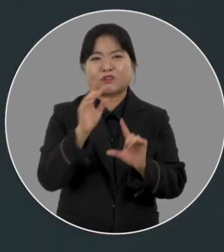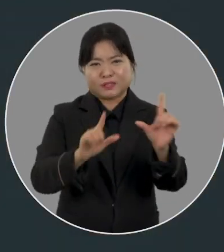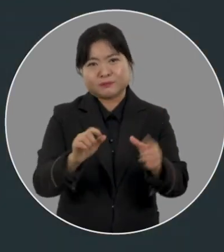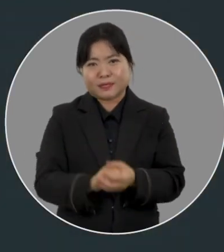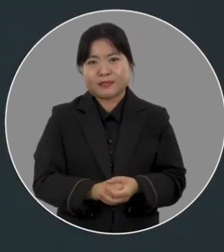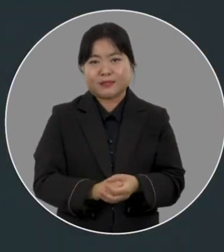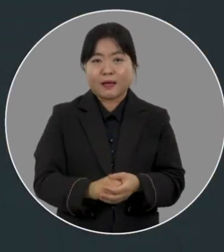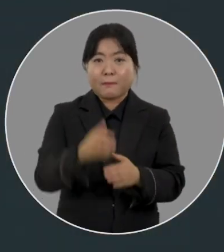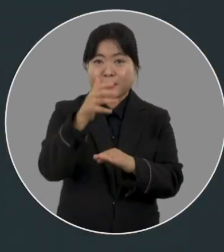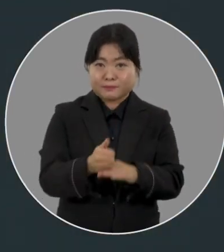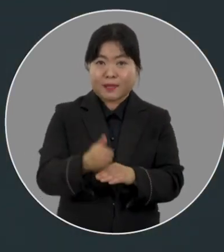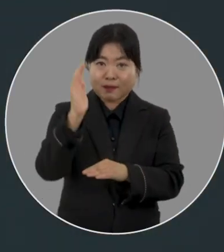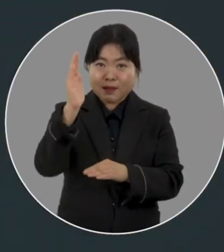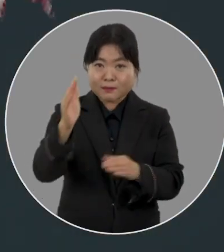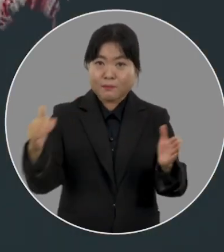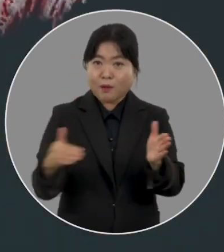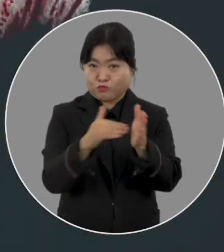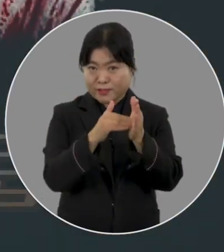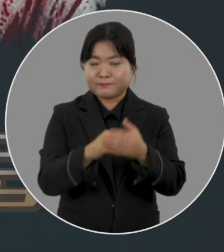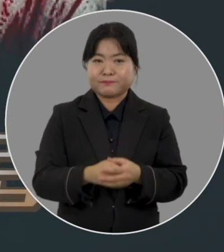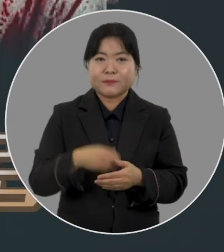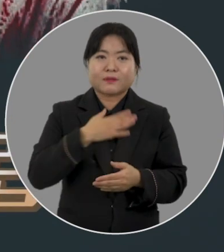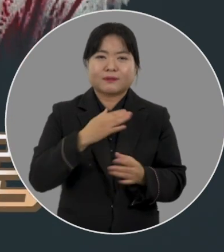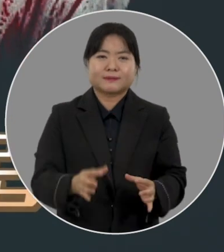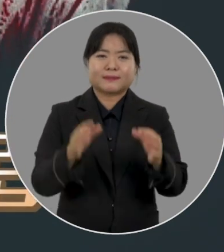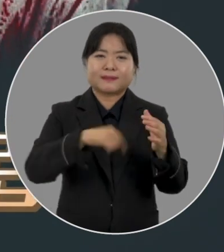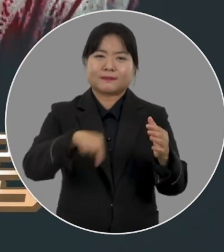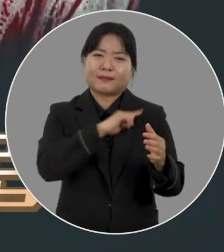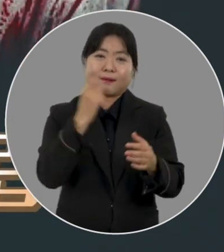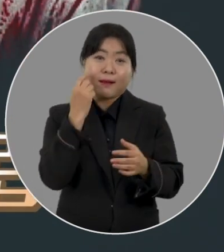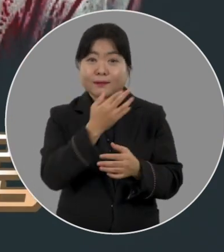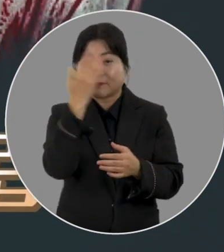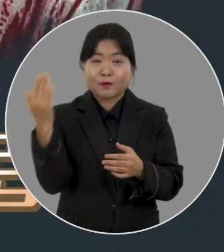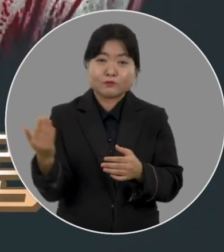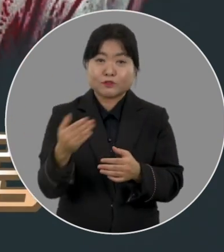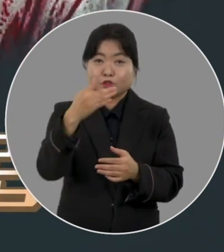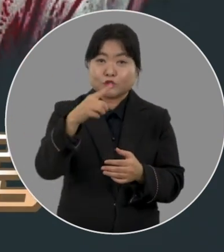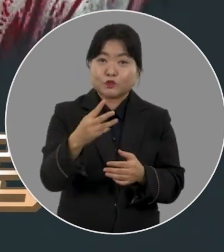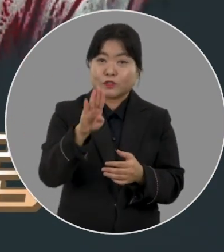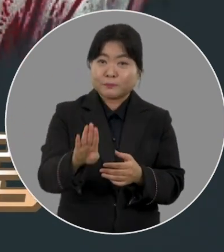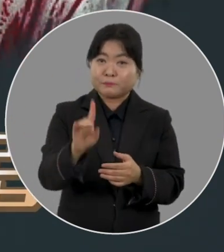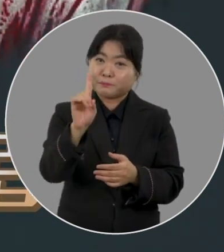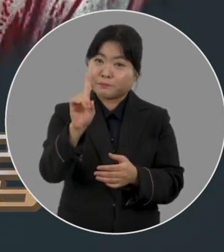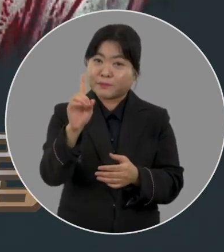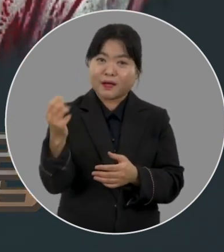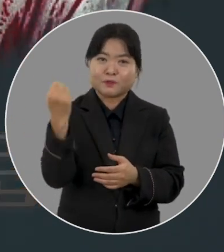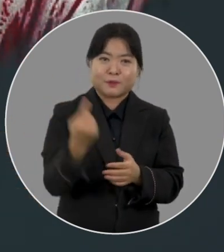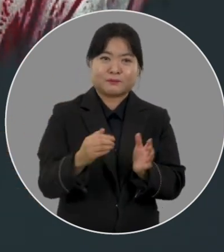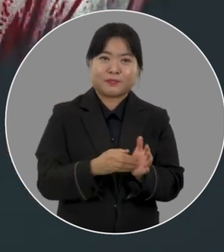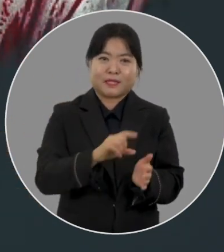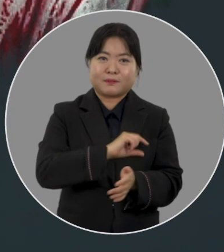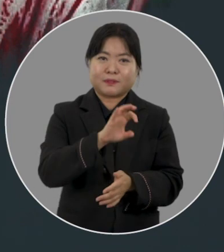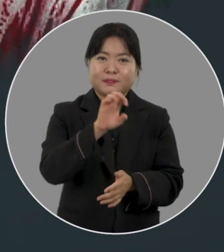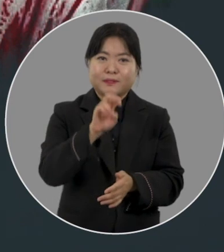마지막 강의를 마무리하면서 저는 세상에서 가장 아름다운 튤립 한 송이를 갖고 나왔습니다. 이게